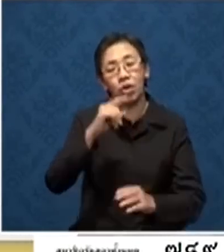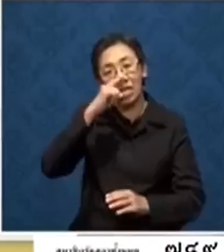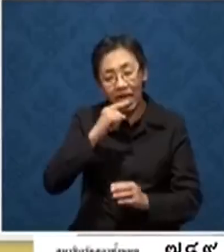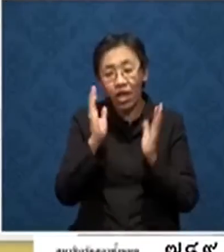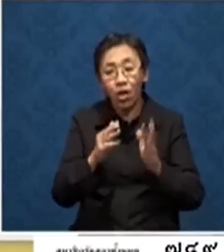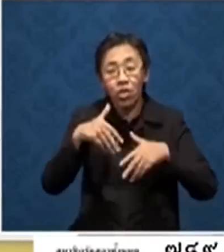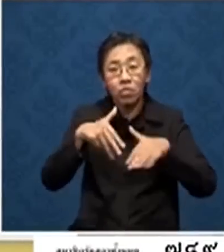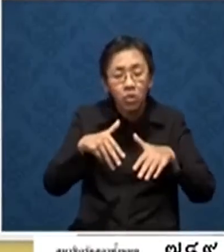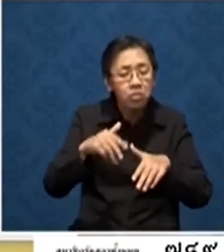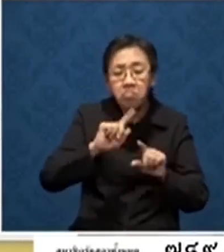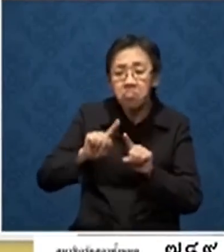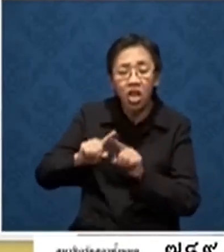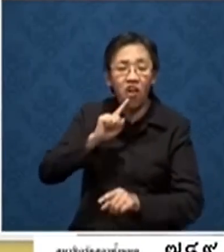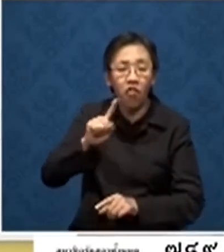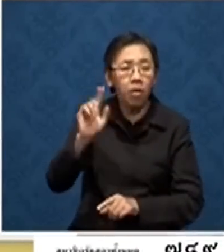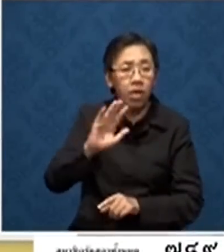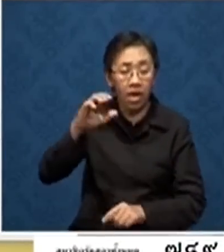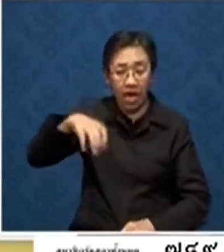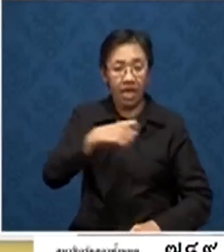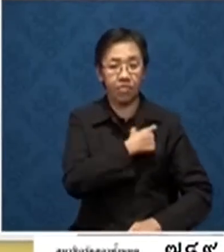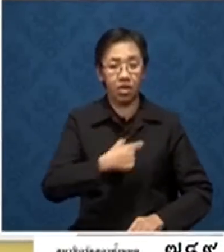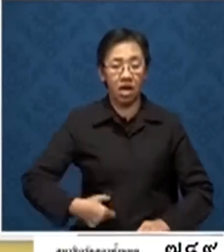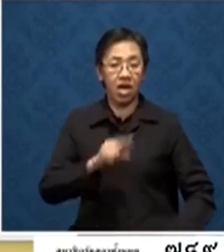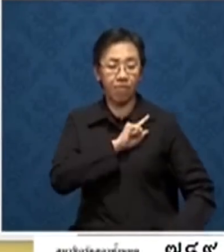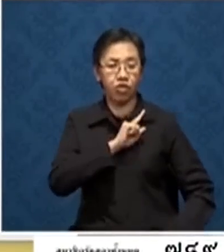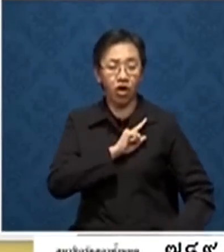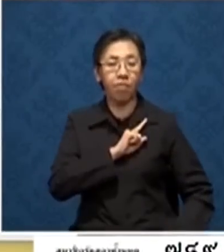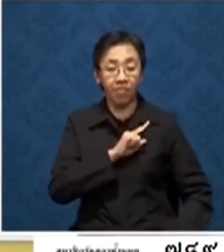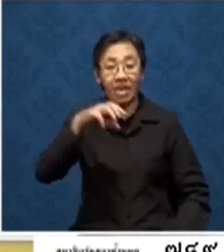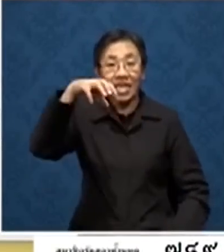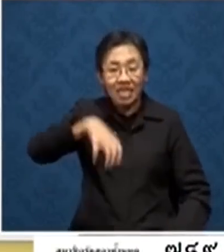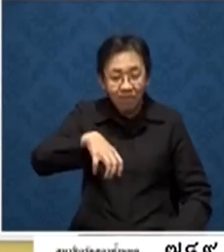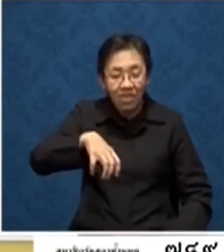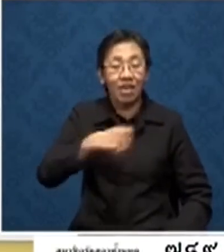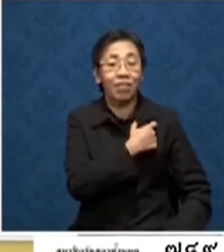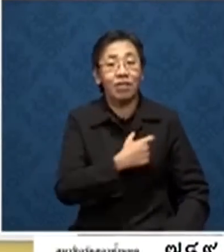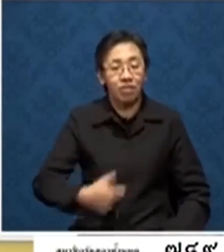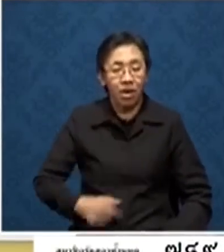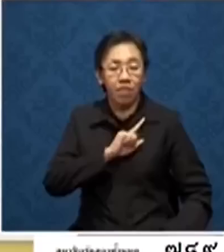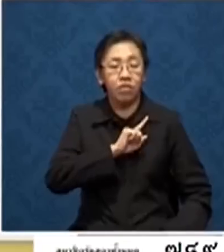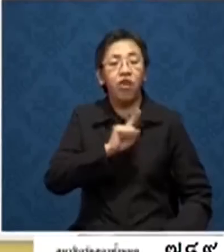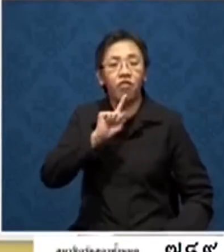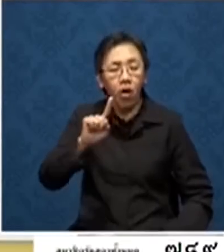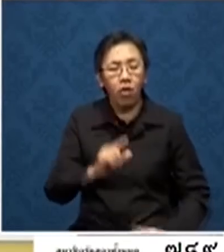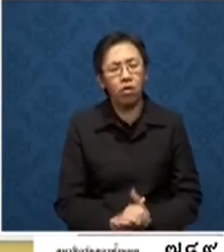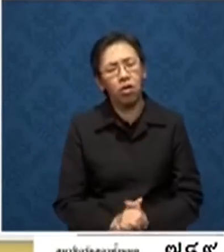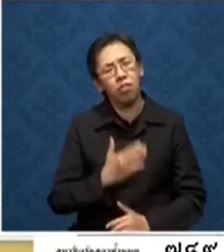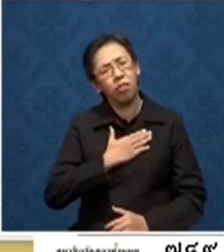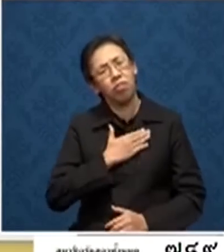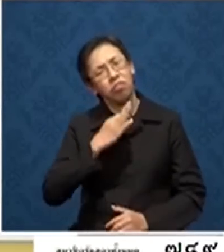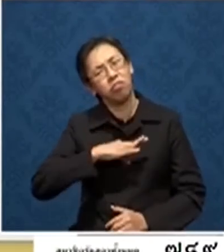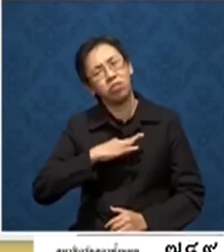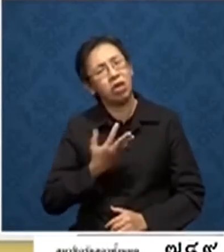อื่นฟ้องให้สำนักพระราชวังเป็นผู้ฟ้องเท่านั้นกับผู้ที่มีความผิดมาตรา 112เรียนด้วยความเคารพครับ